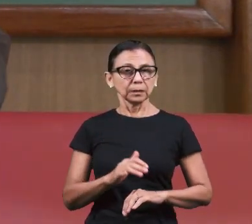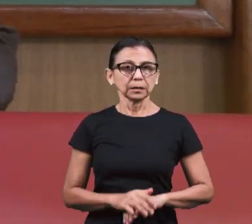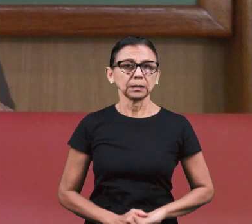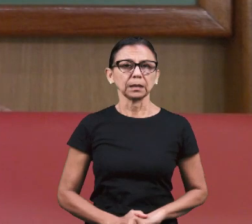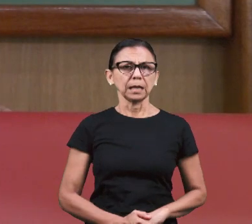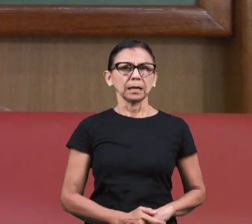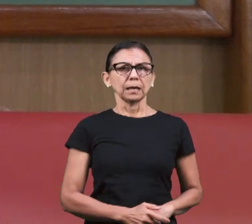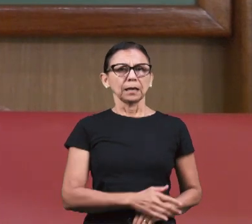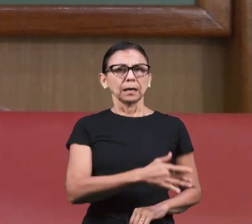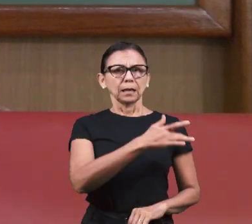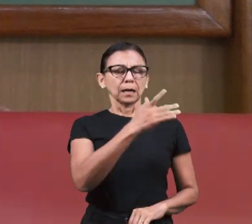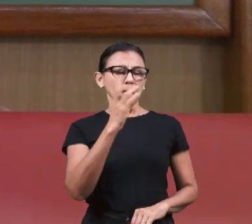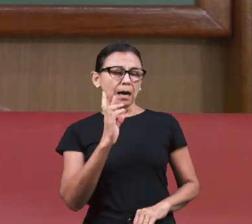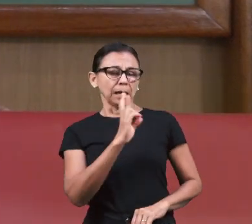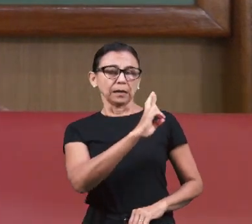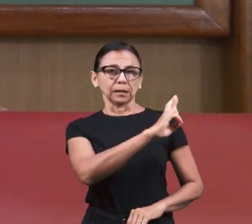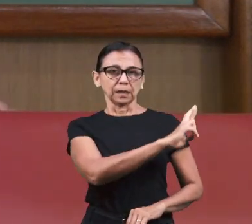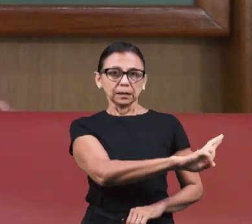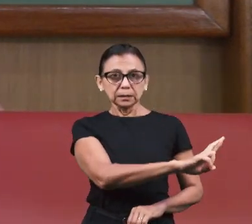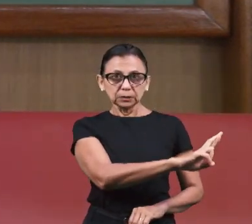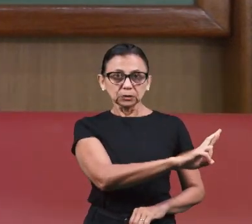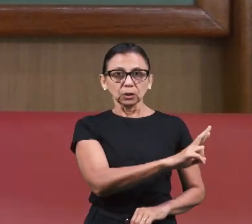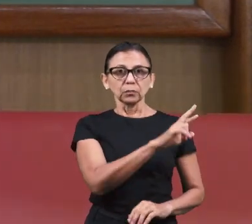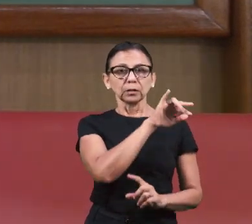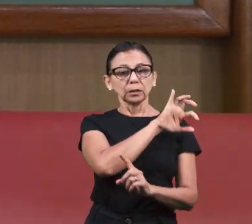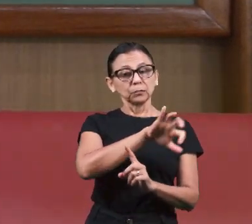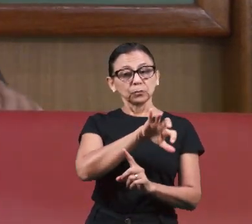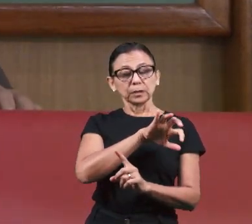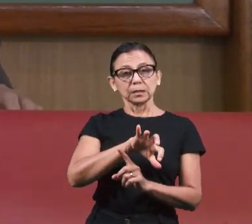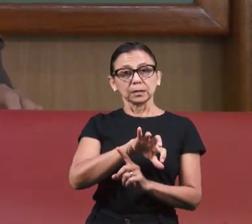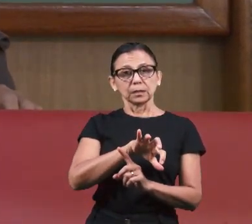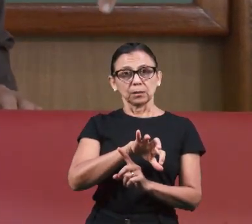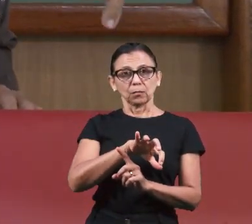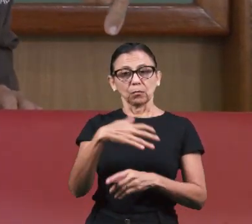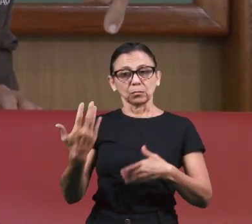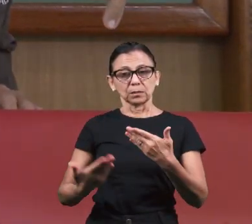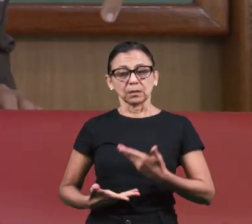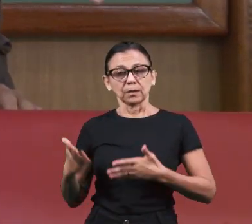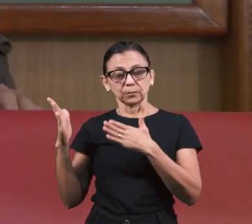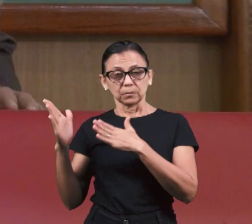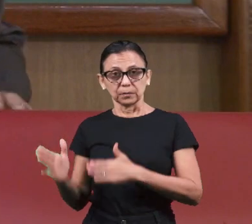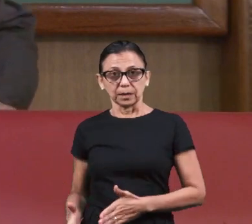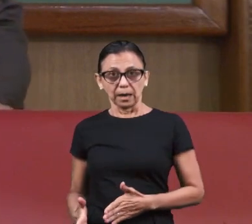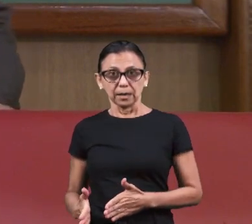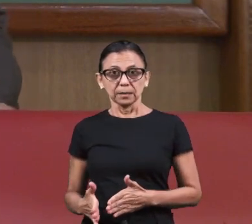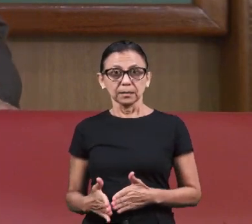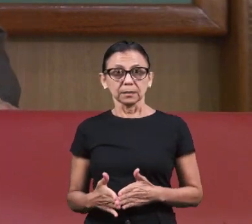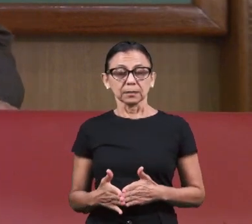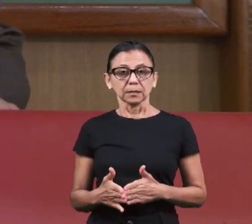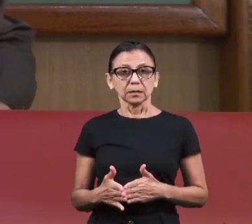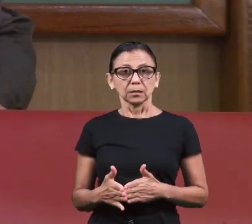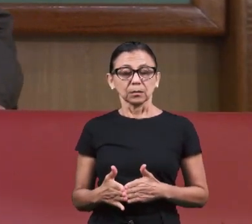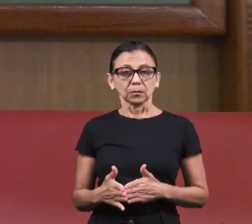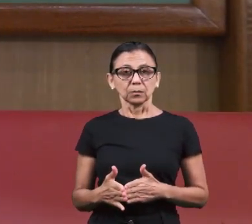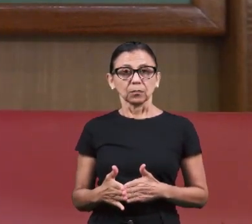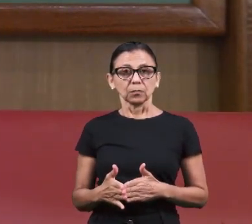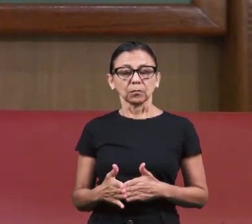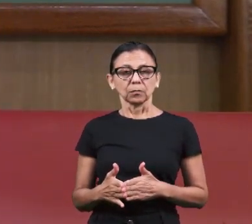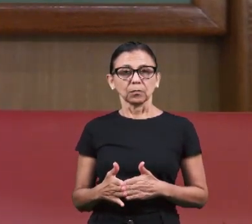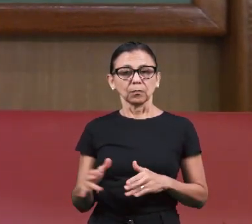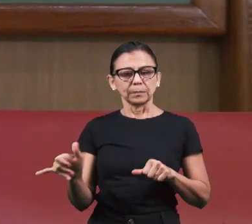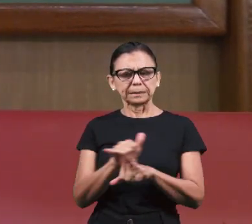du mouvement, pour les transformer deux fois en fils de l'enfer. Parce qu'il est allé la première fois, maintenant c'est la